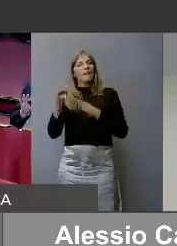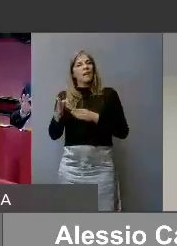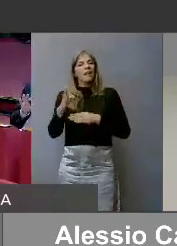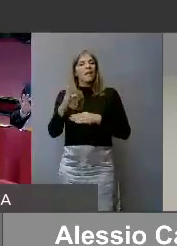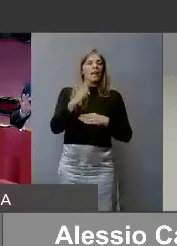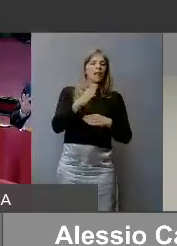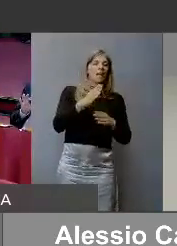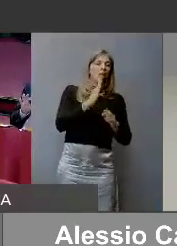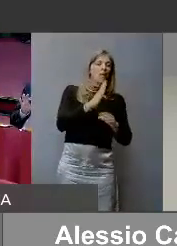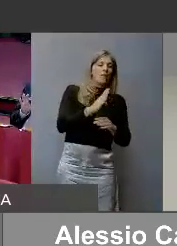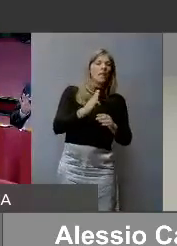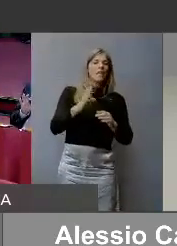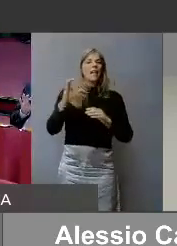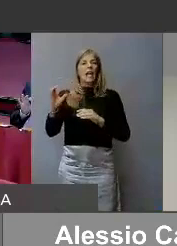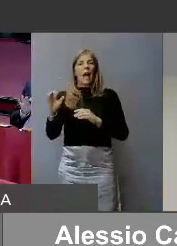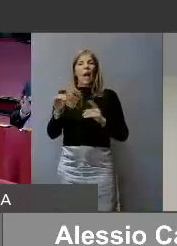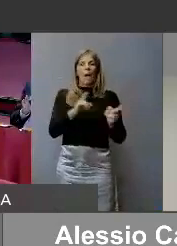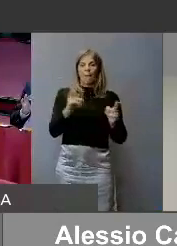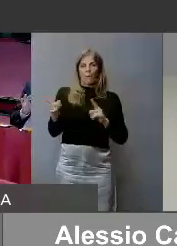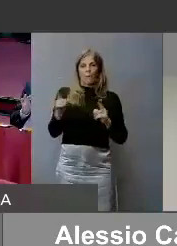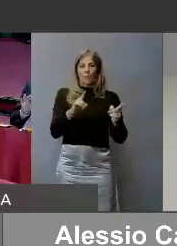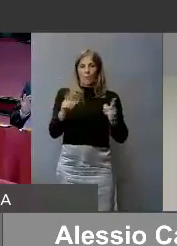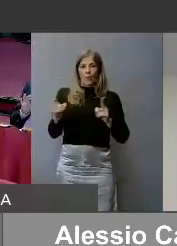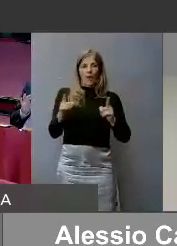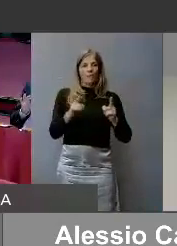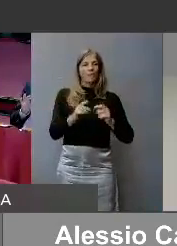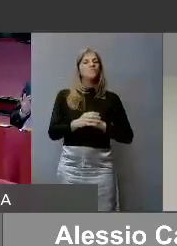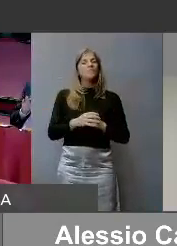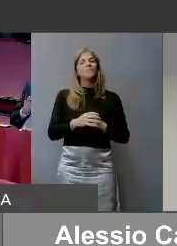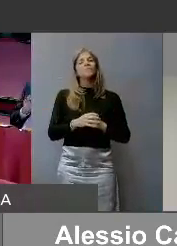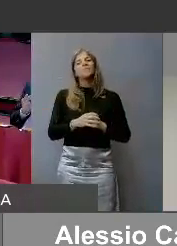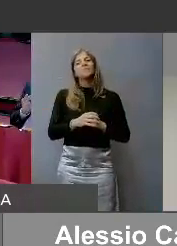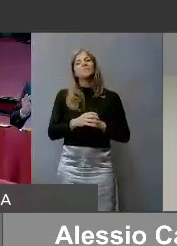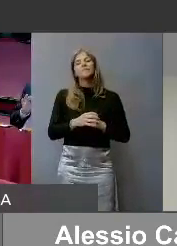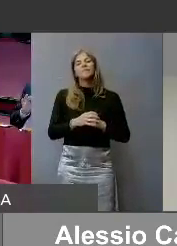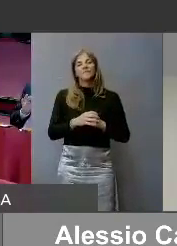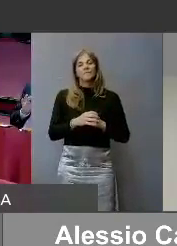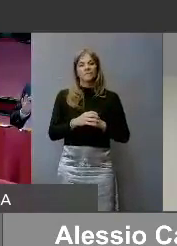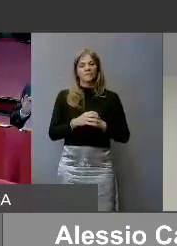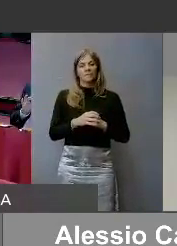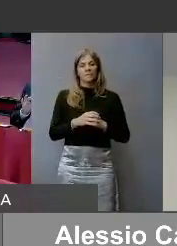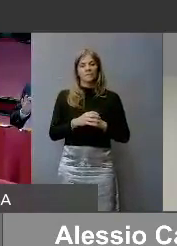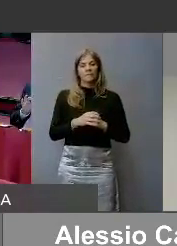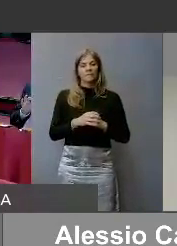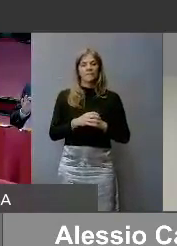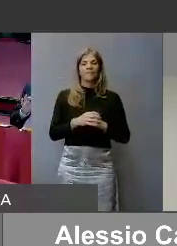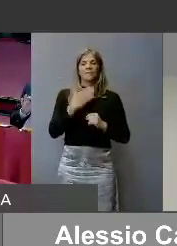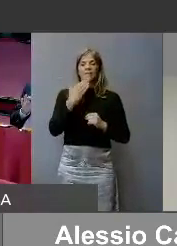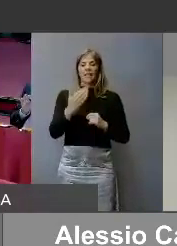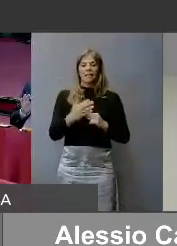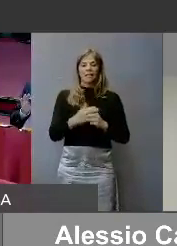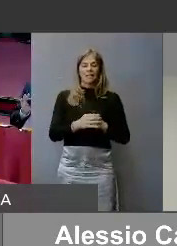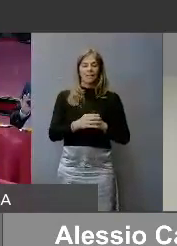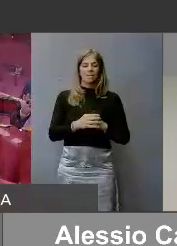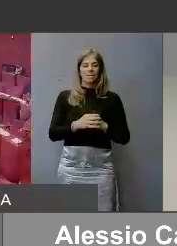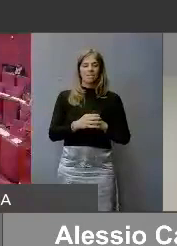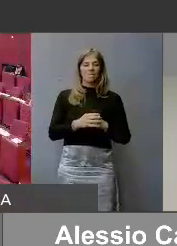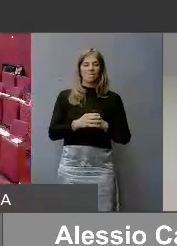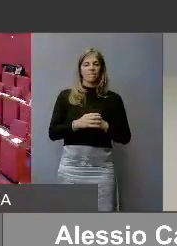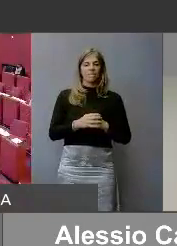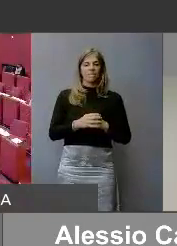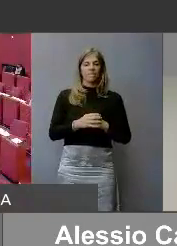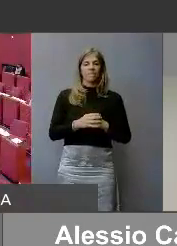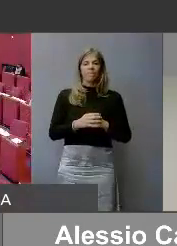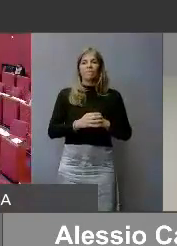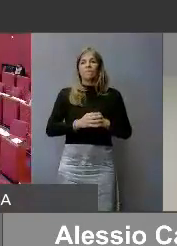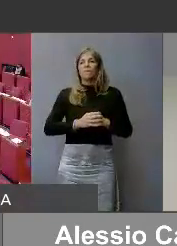pratica tutti i giorni quindi pronte a caricarci questa risposta grazie allora sì